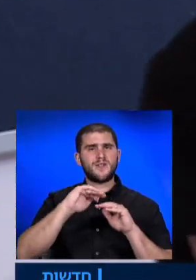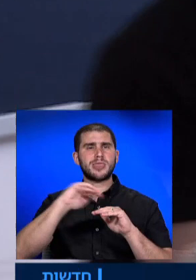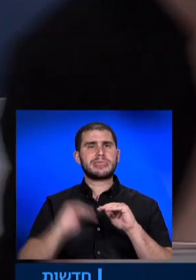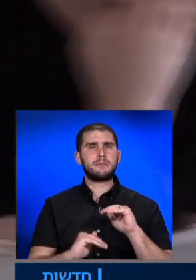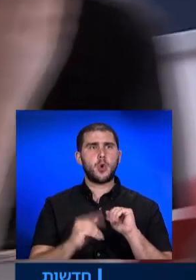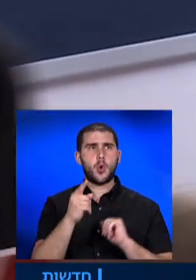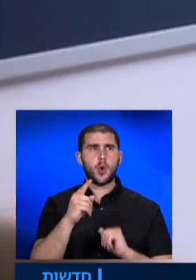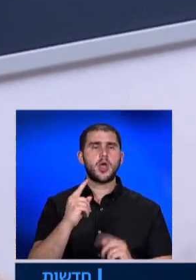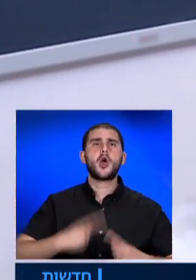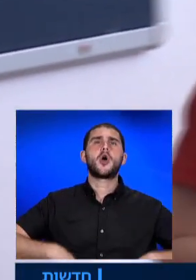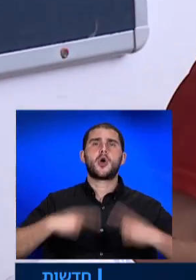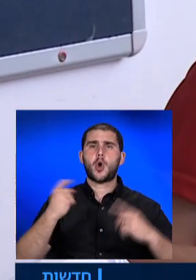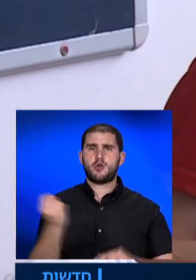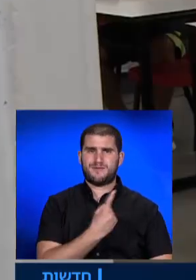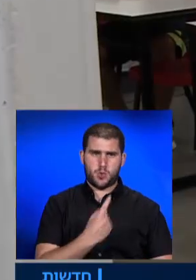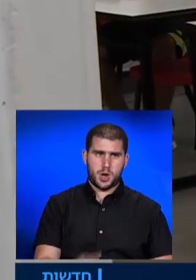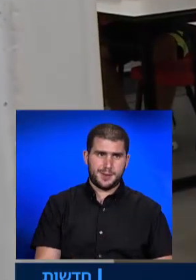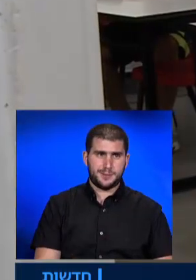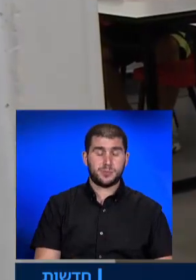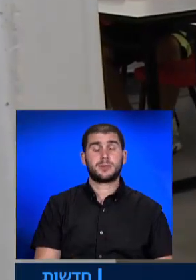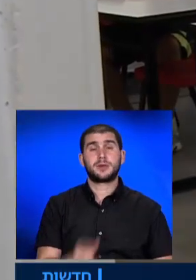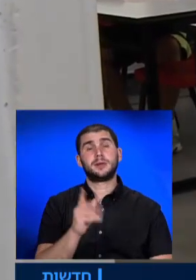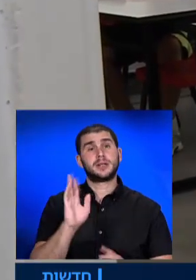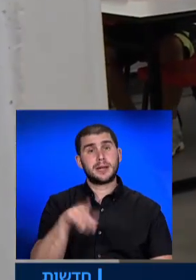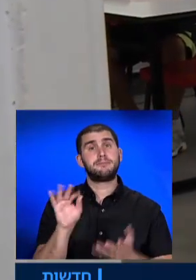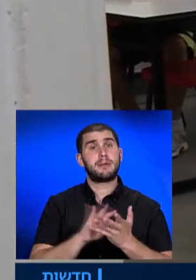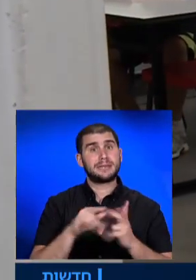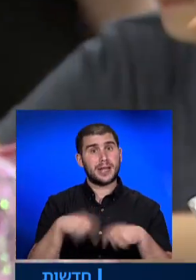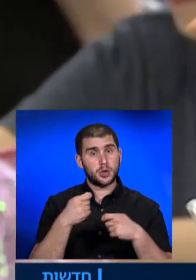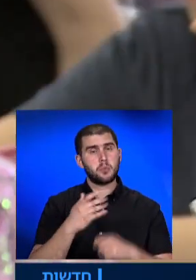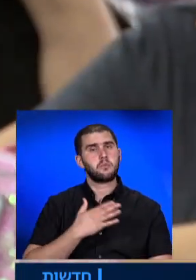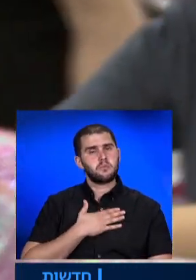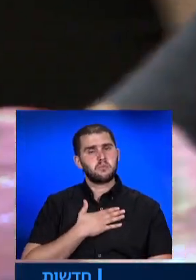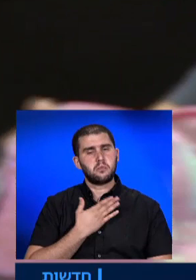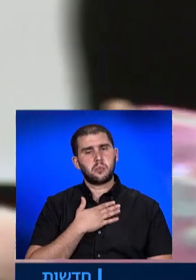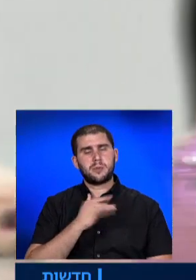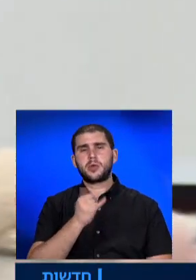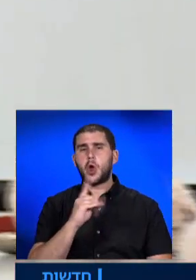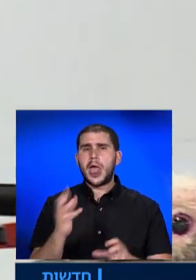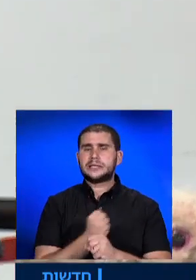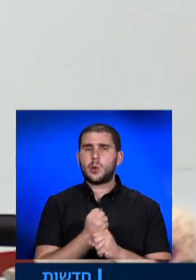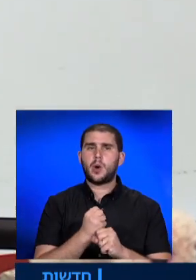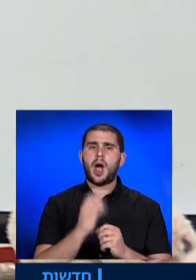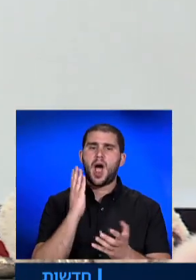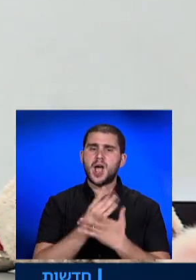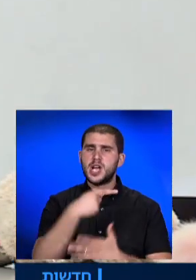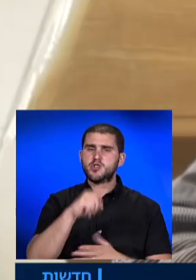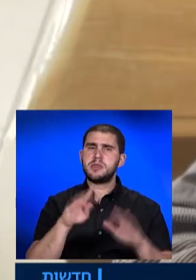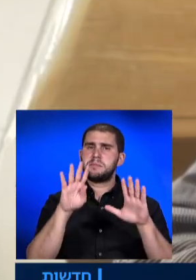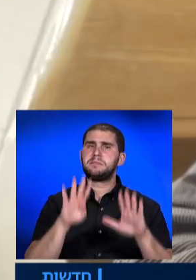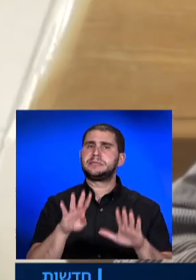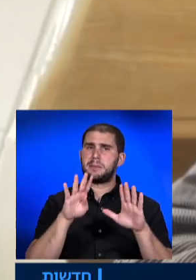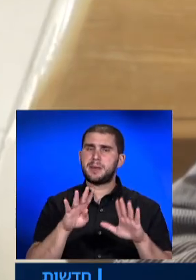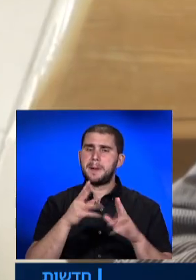השבוע. כמו כן, במשרד החינוך מודים היום שלא יצליחו לספק עד 1 בספטמבר פתרונות מחשוב